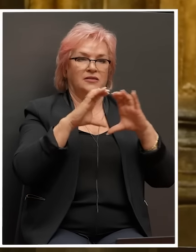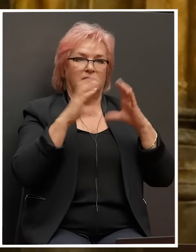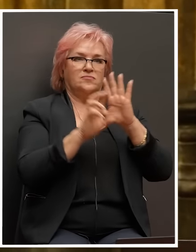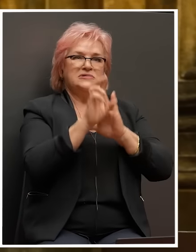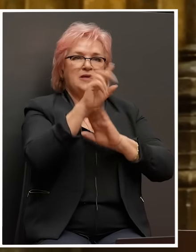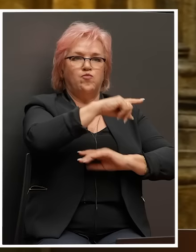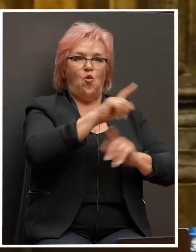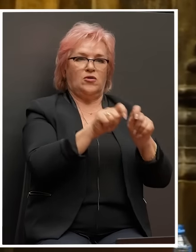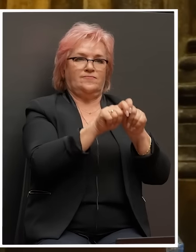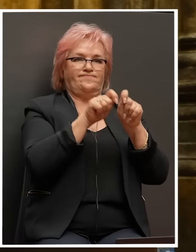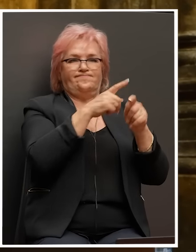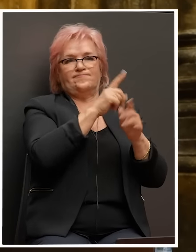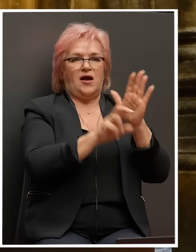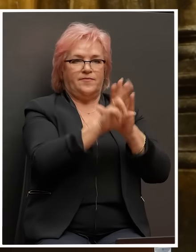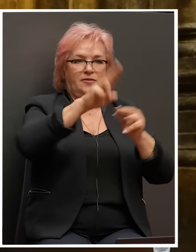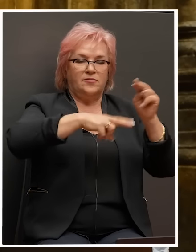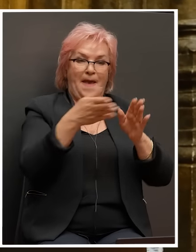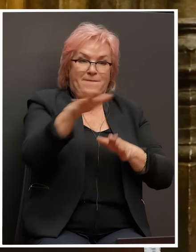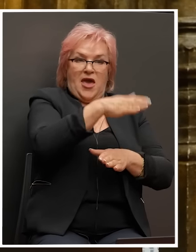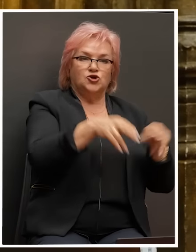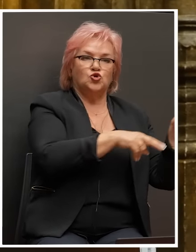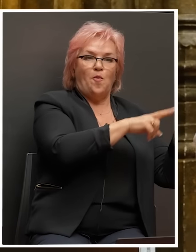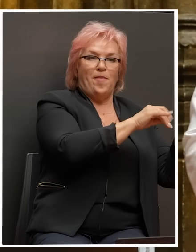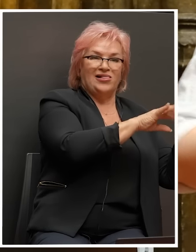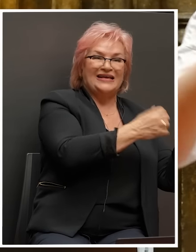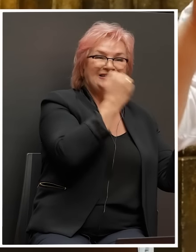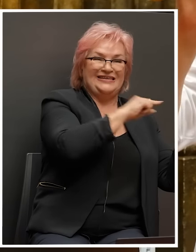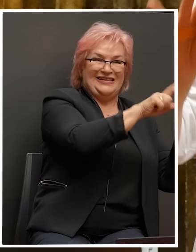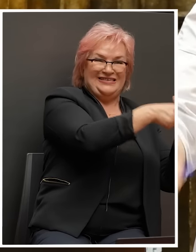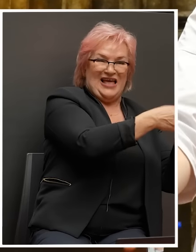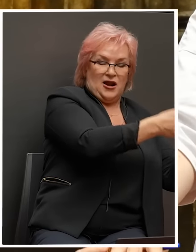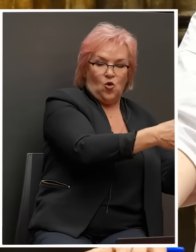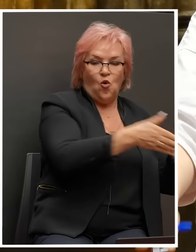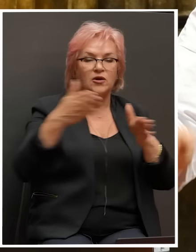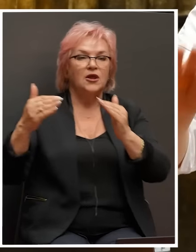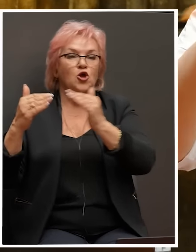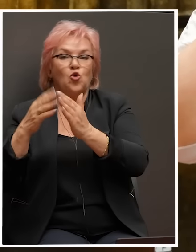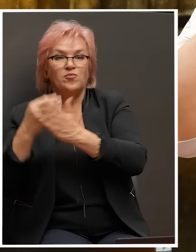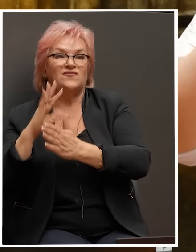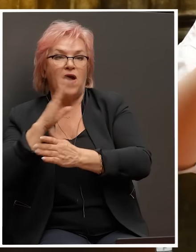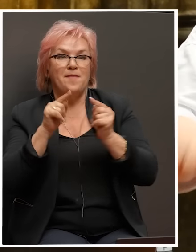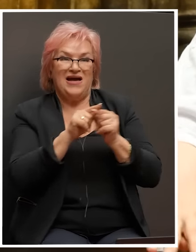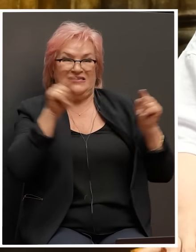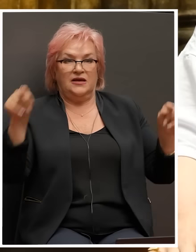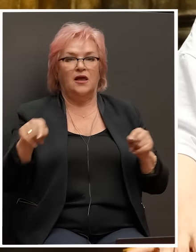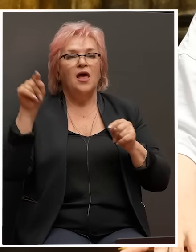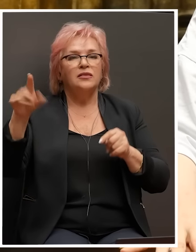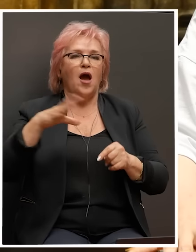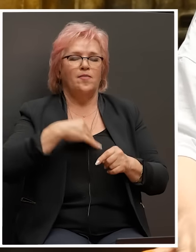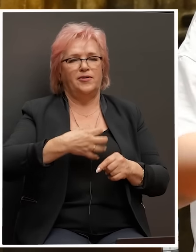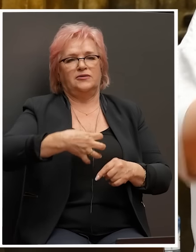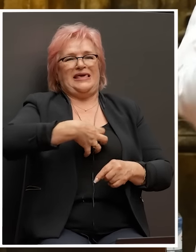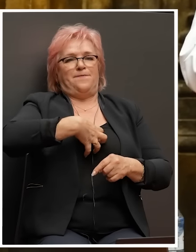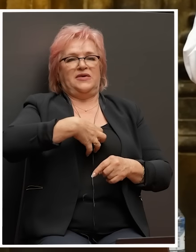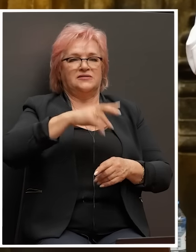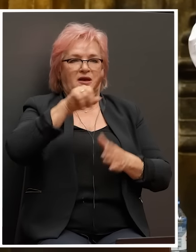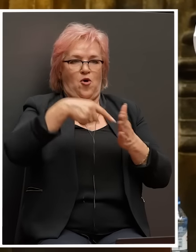кафедральный основал между как бы палатином, старой частью города, и домом своей матери. Там сидел епископ города